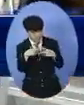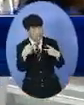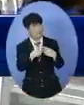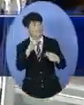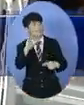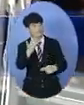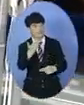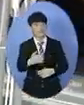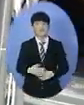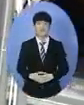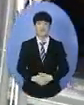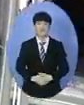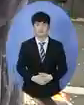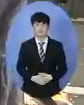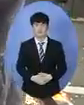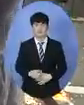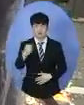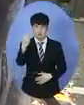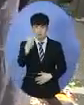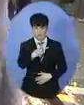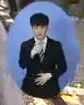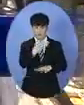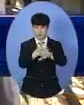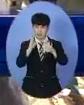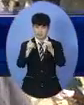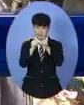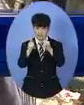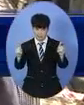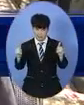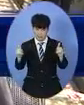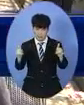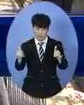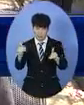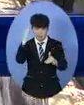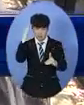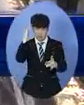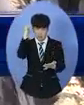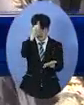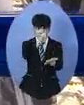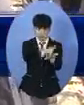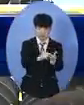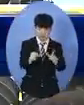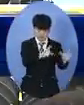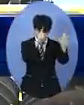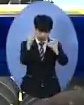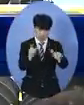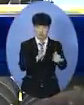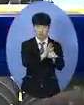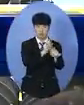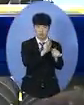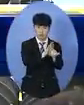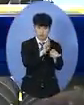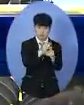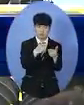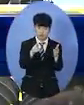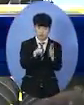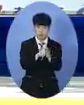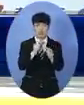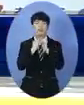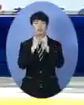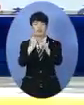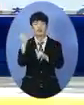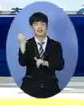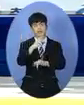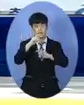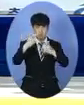시간을 선사했습니다. 이 밖에도 외국인 주민 정착 지원 유공자 행정자치부 장관상 등의 수여와 다양한 공연